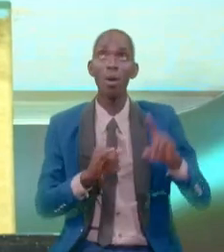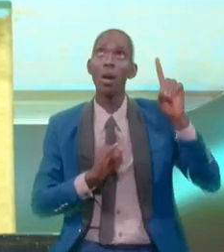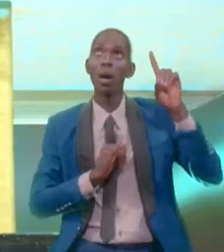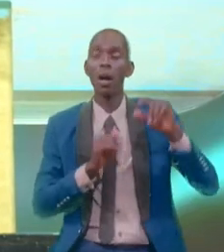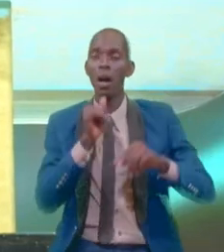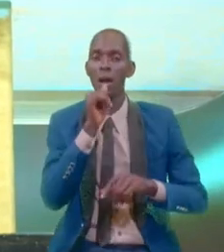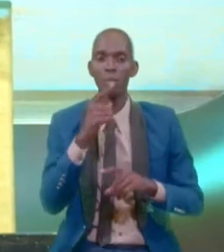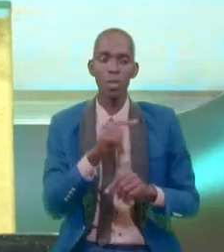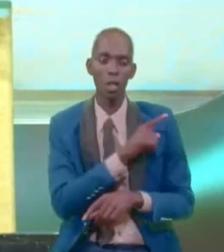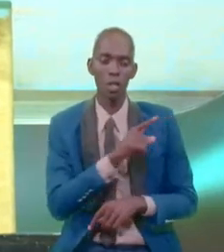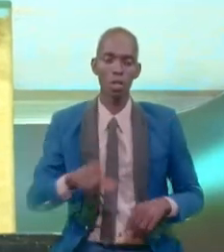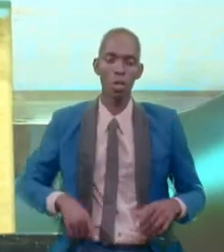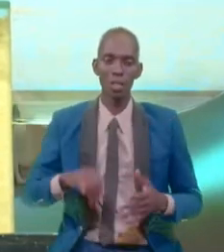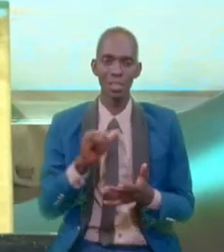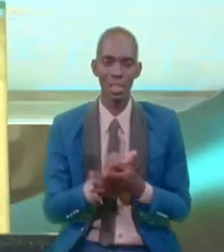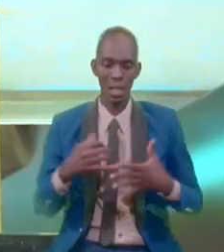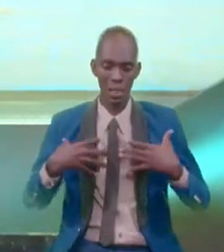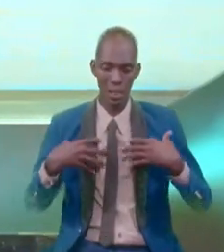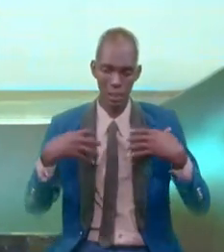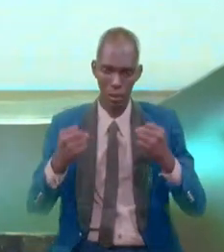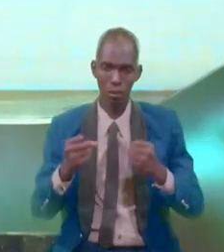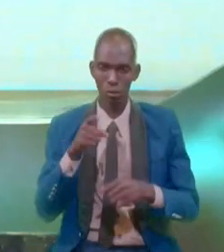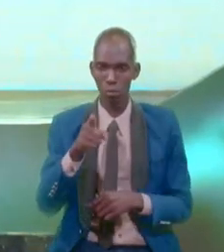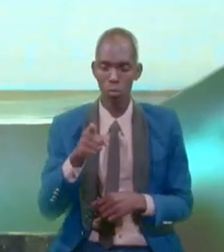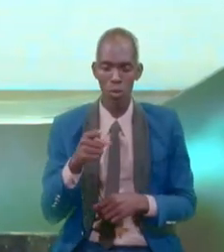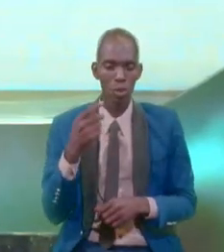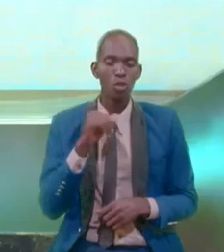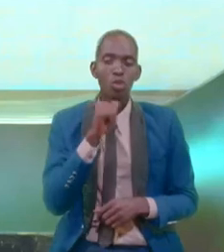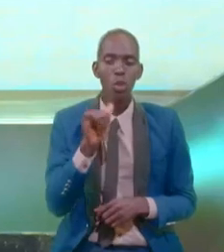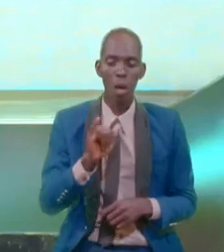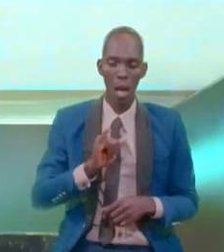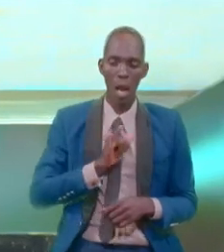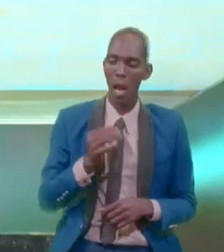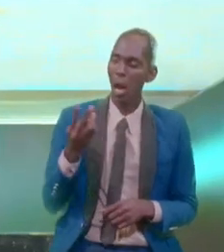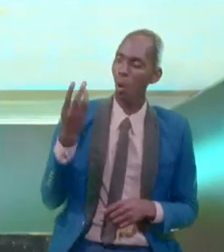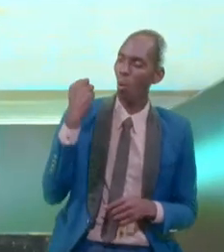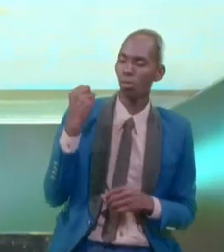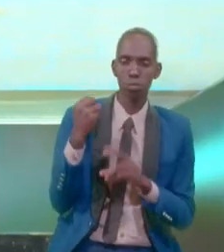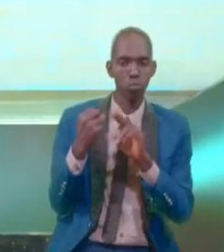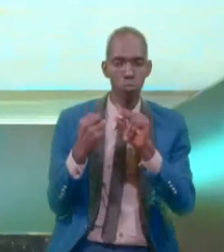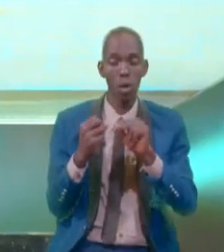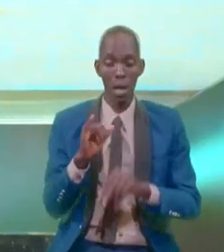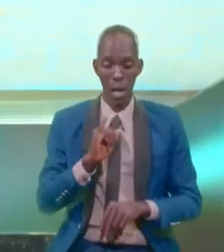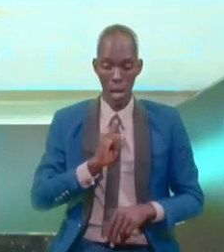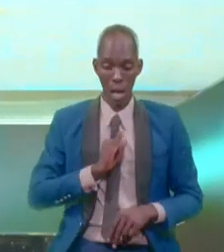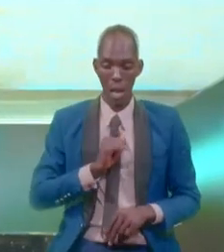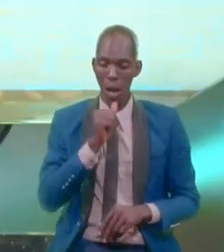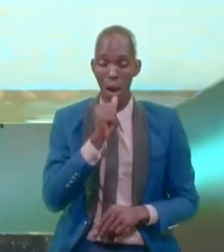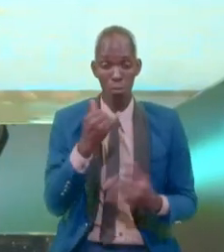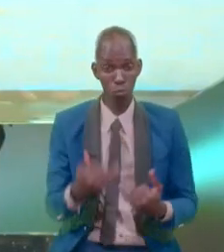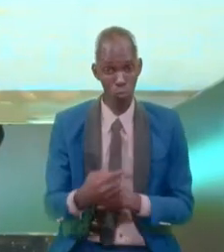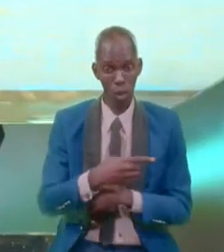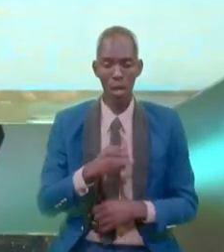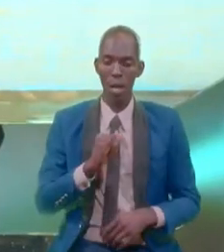Car je suis l'Éternel qui te guérit. Pas j'étais, car je suis. Aujourd'hui, je suis.